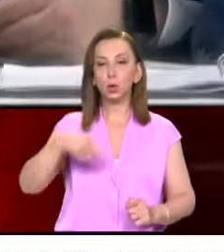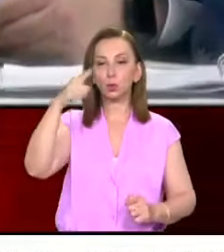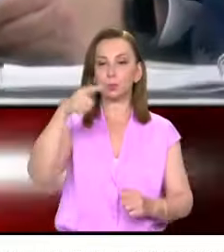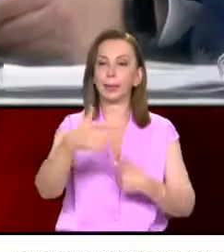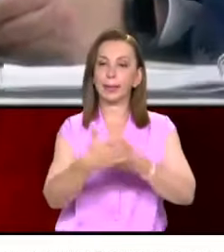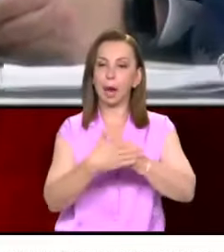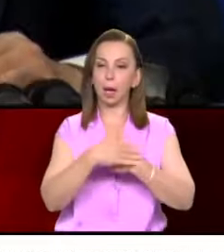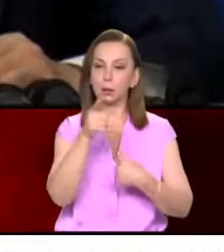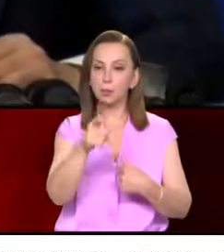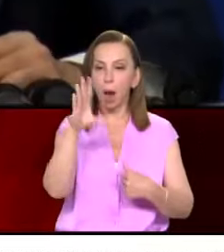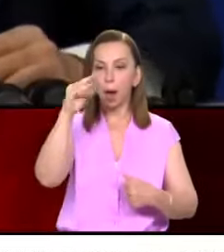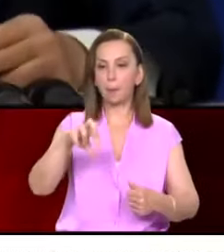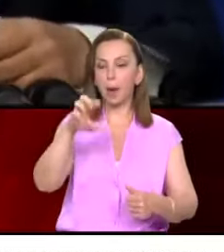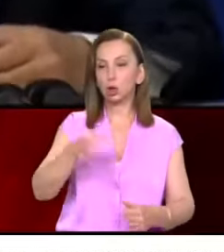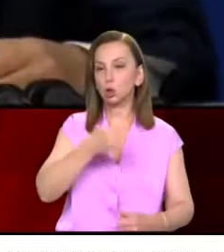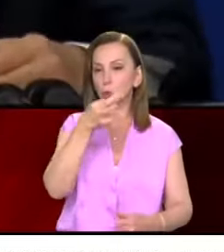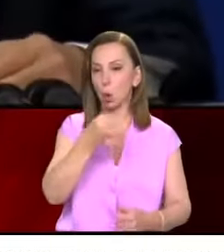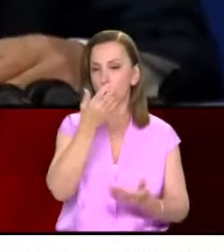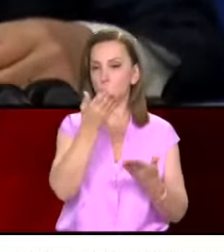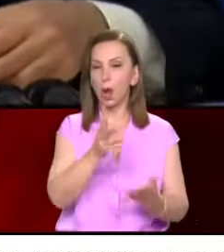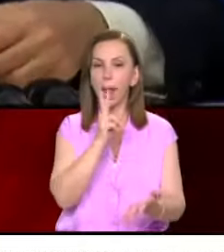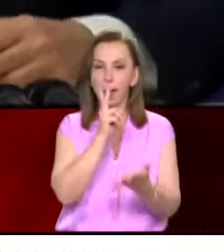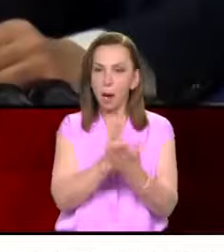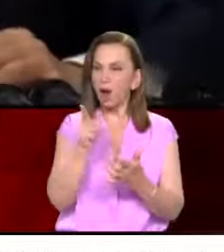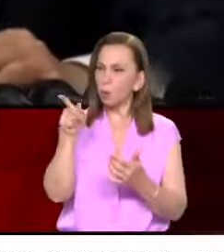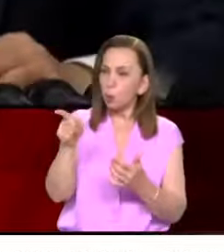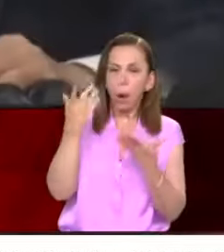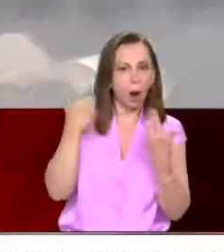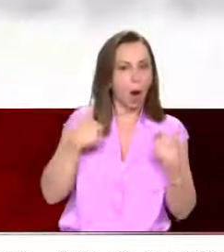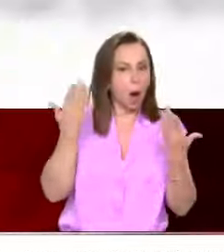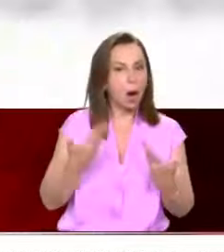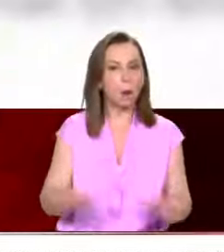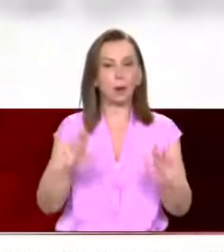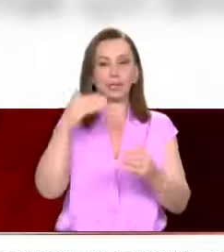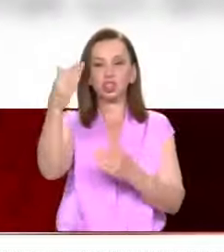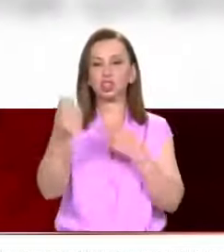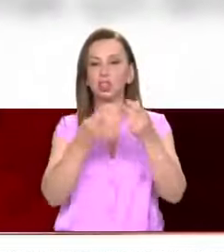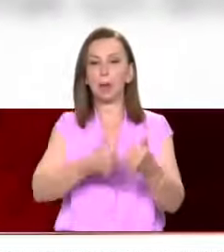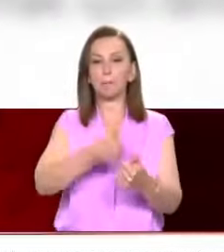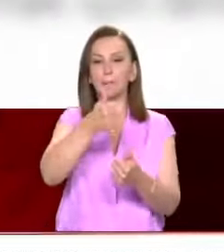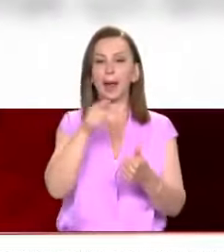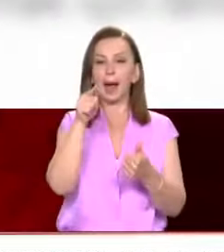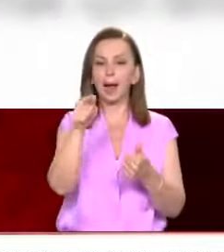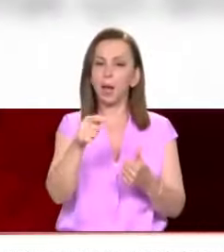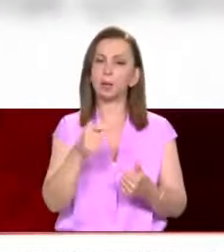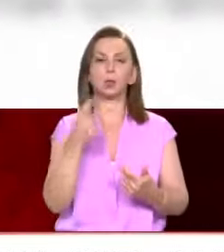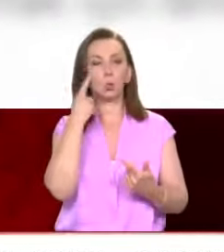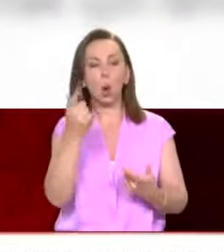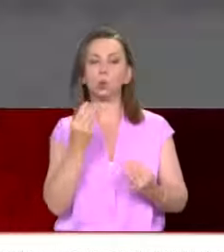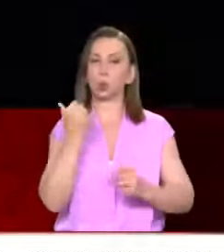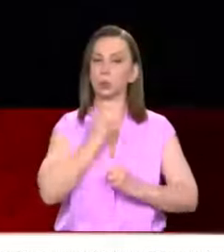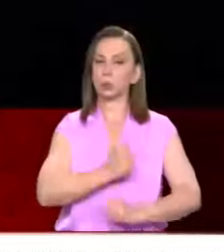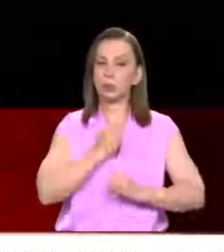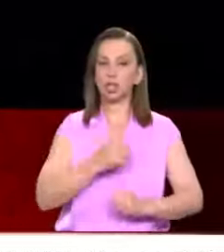Cumhurbaşkanı Yardımcısı Cevdet Yılmaz, AK Parti sözcüsü Ömer Çelik kararın kabul edemez olduğunu söyledi. Dışişleri Bakanlığı'ndan esefle karşılıyoruz tepkisi